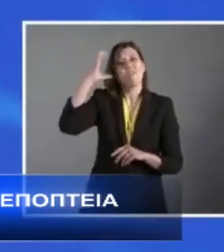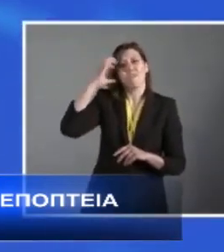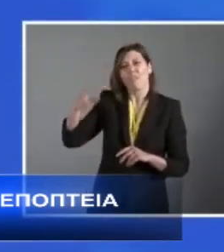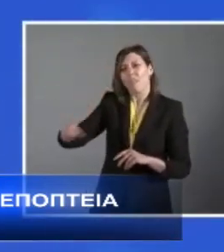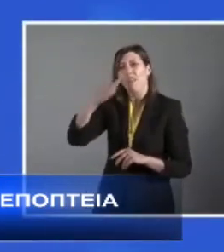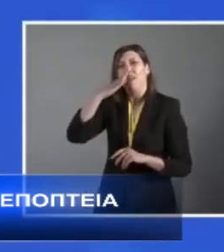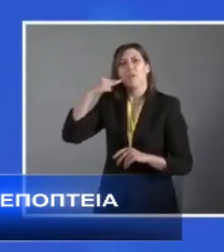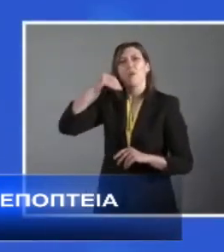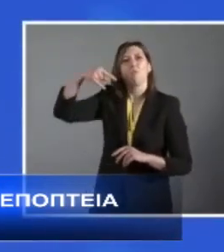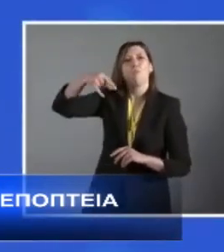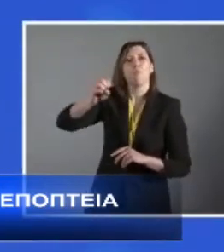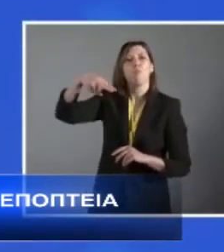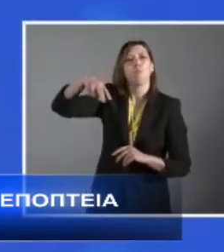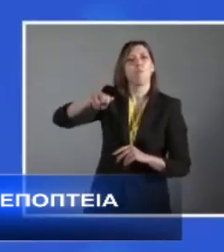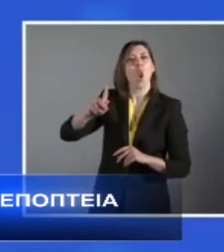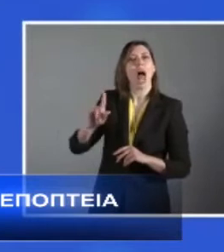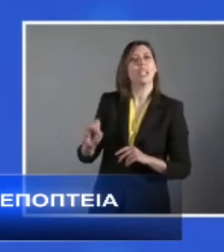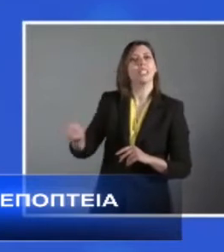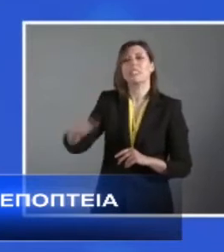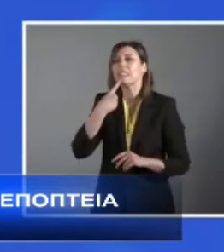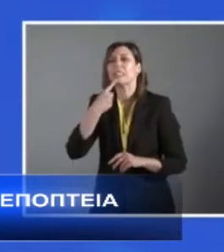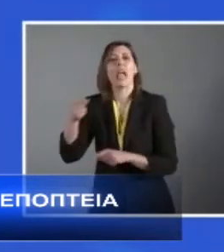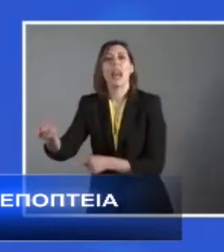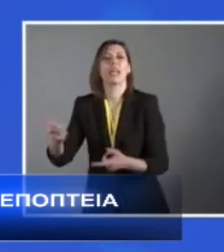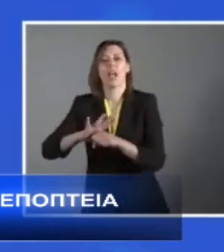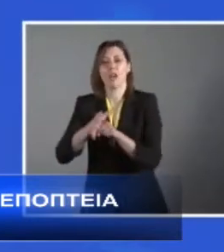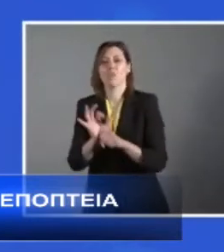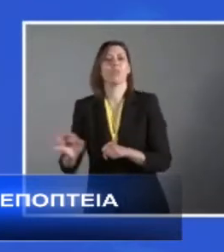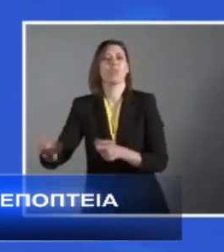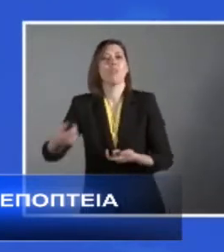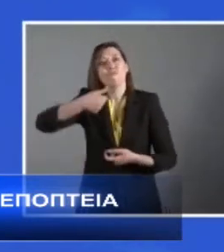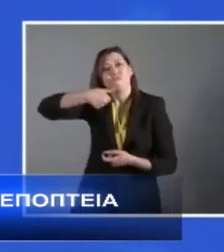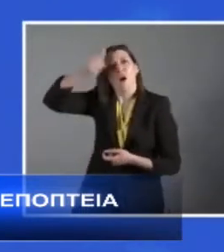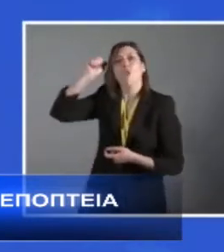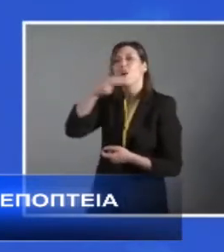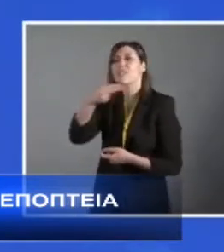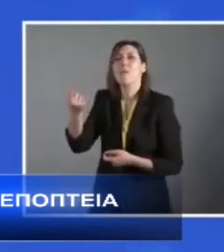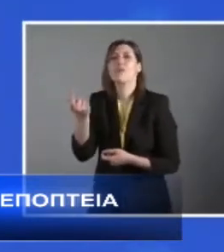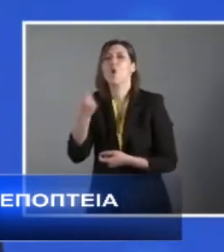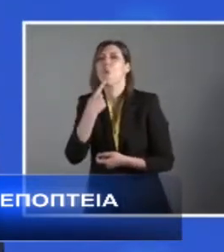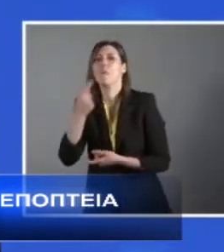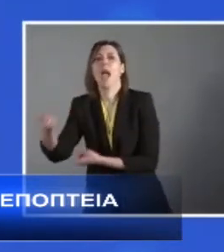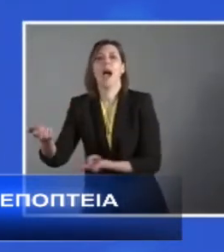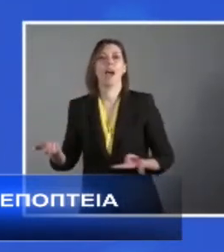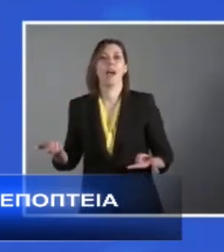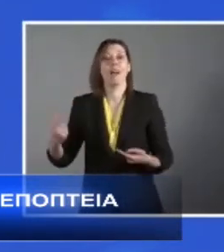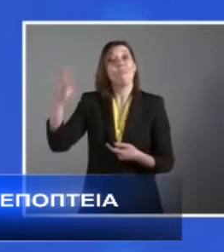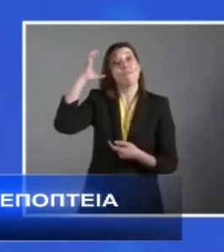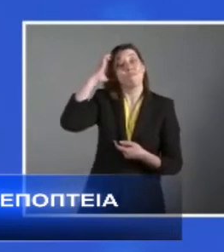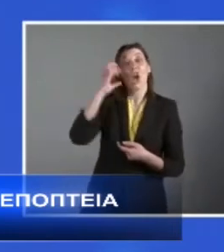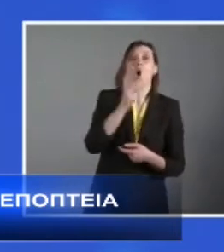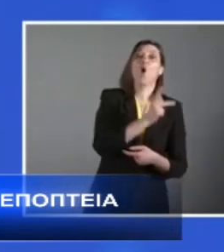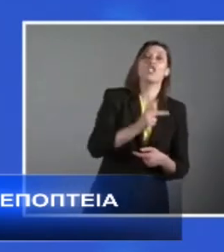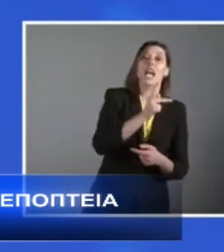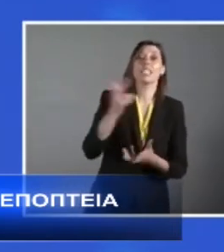πανδημία. Για σκεφτείτε λίγο τον κύριο Βαρουφάκη στην οικονομία. Για σκεφτείτε λίγο το δίδυμο